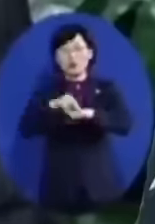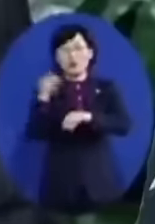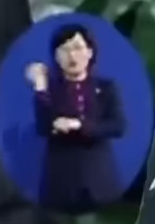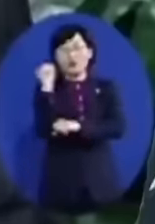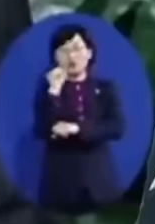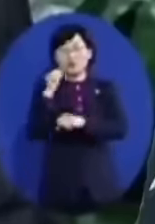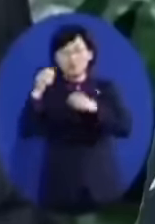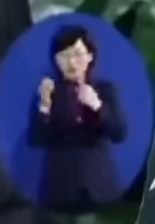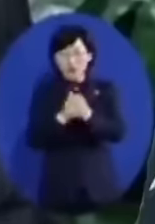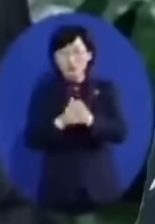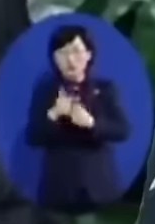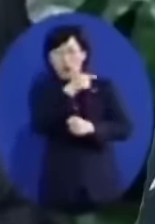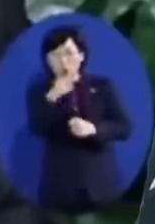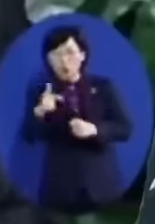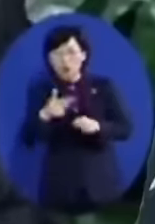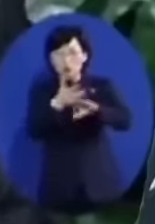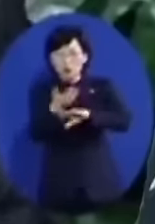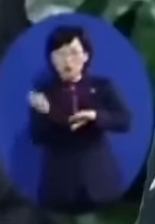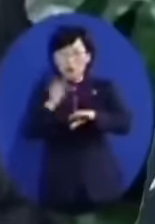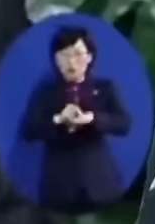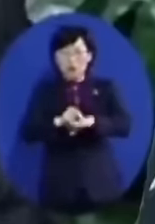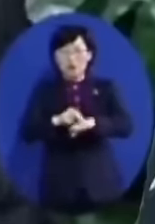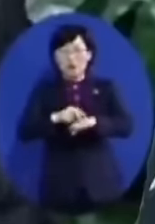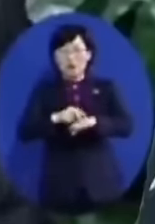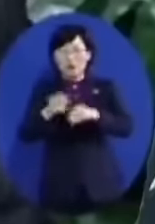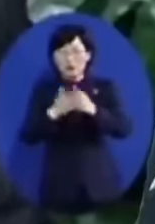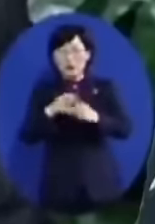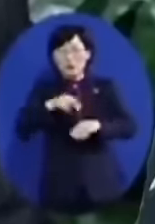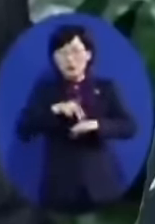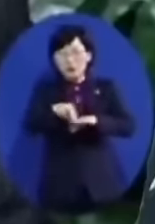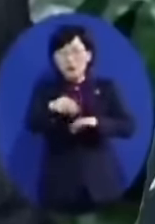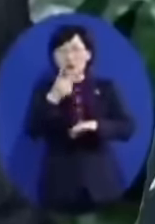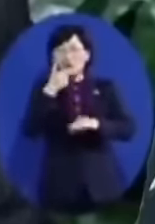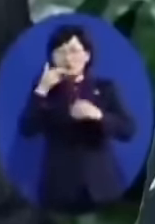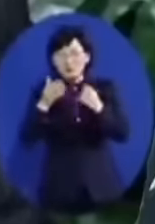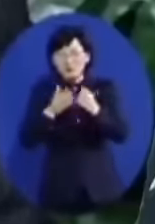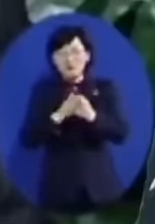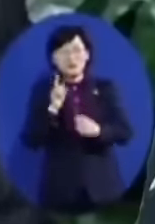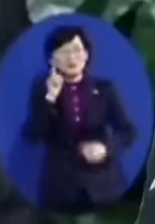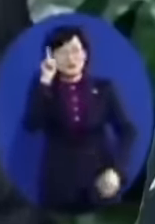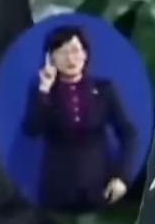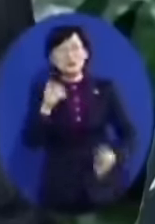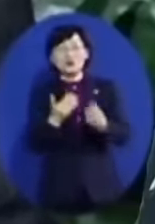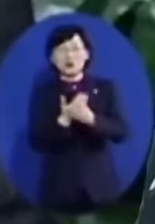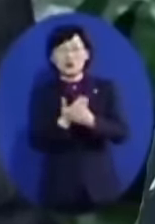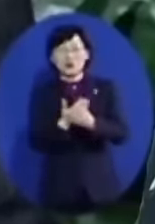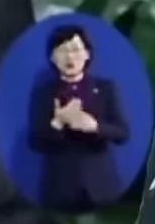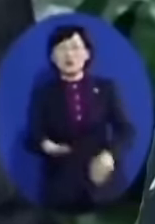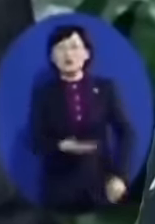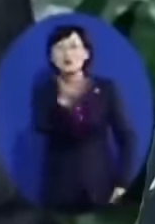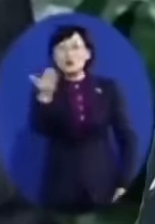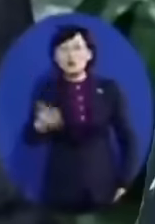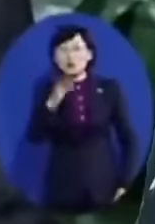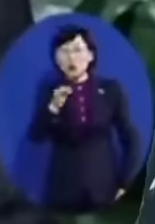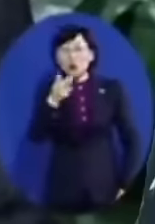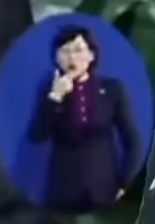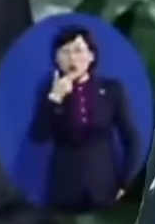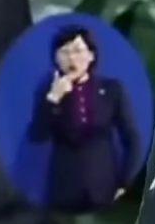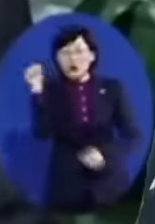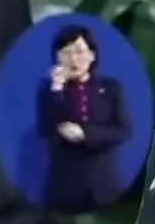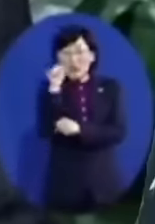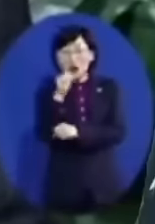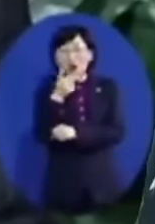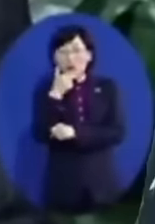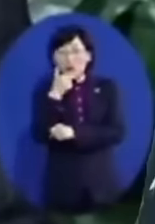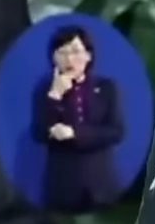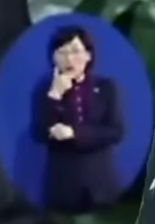너무 타고 다니고 걷지 않기 때문에 스트레스에 걸리는 것입니다. 그러므로 여러분이 돈이 없어서 자동차 없어서 못 타고